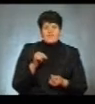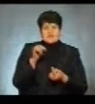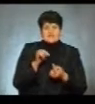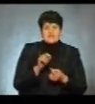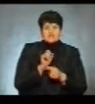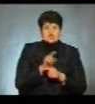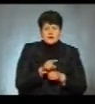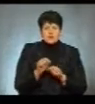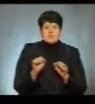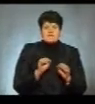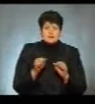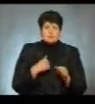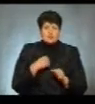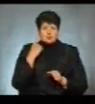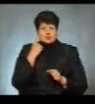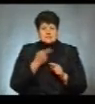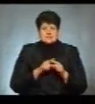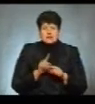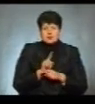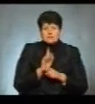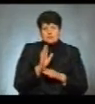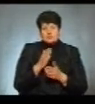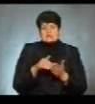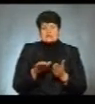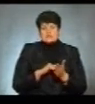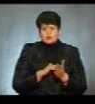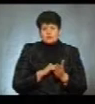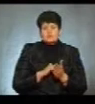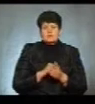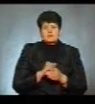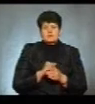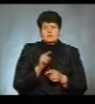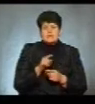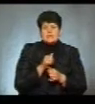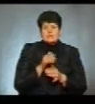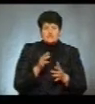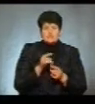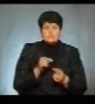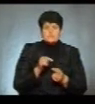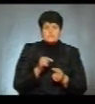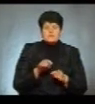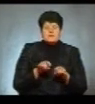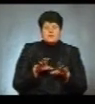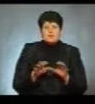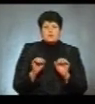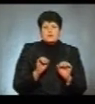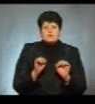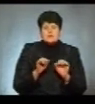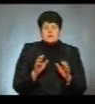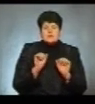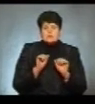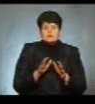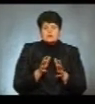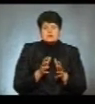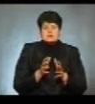управителя. Але, на мою думку, ця норма, можливо, буде скасована, тому що якщо вони не можуть визначити управителя і не можуть зібрати